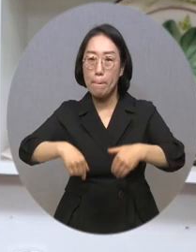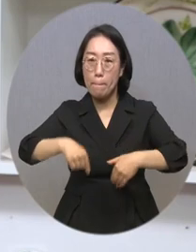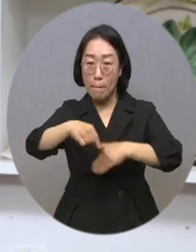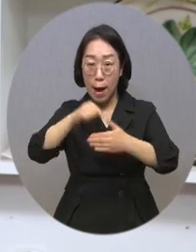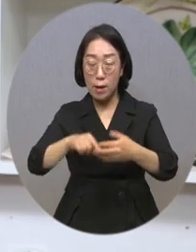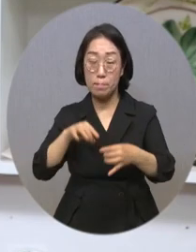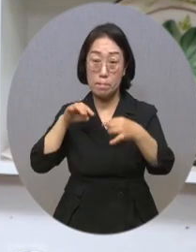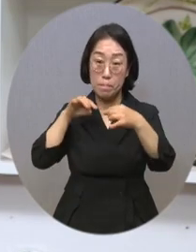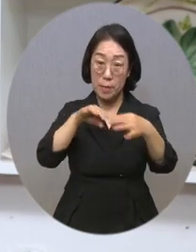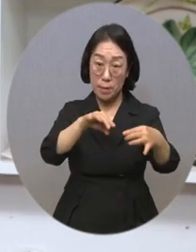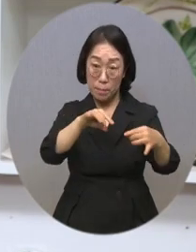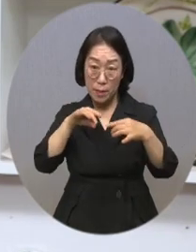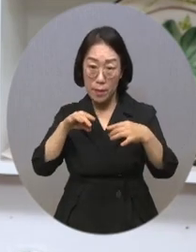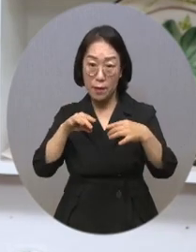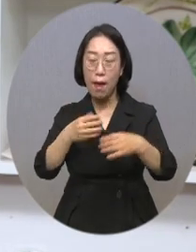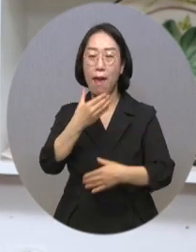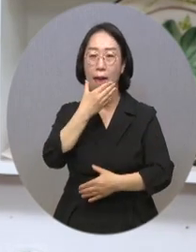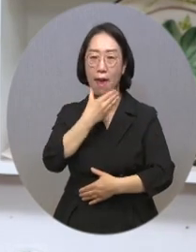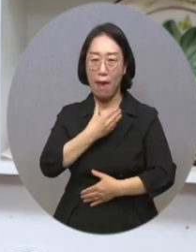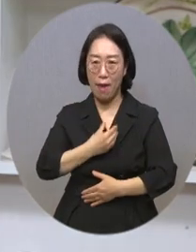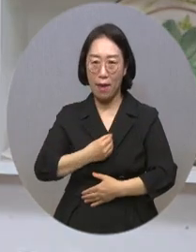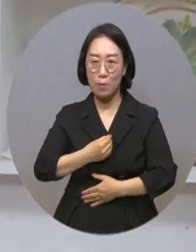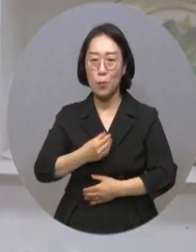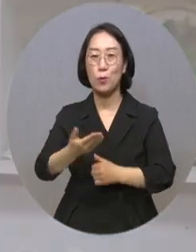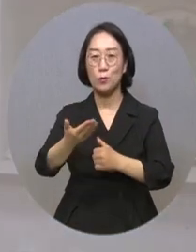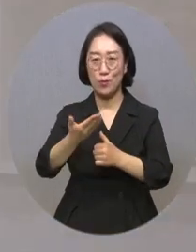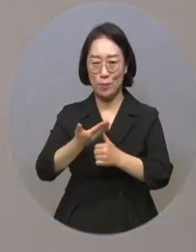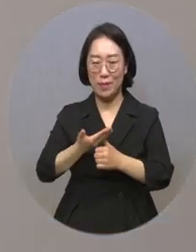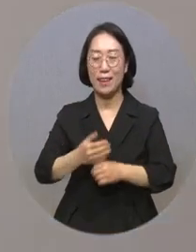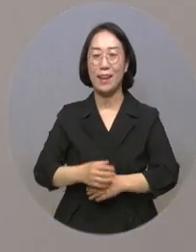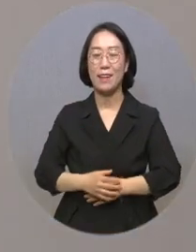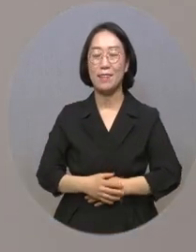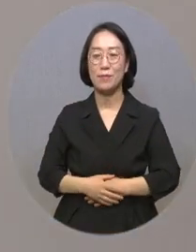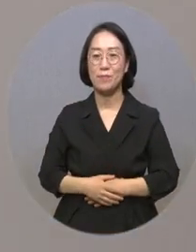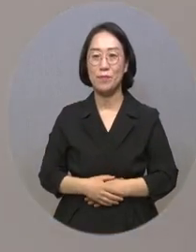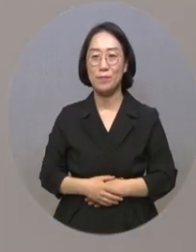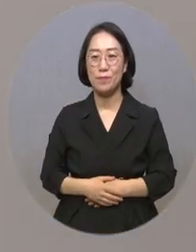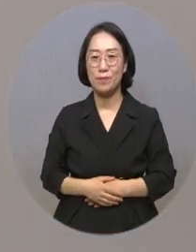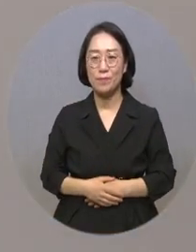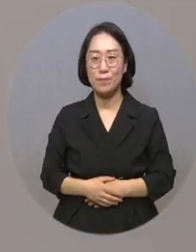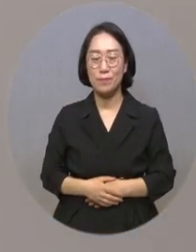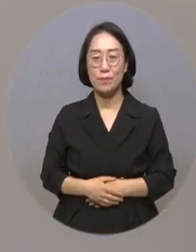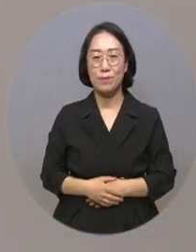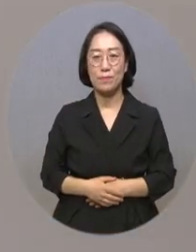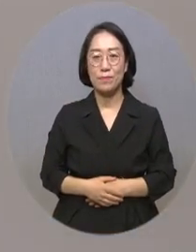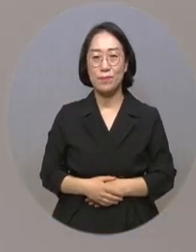느껴져 행복을 전해주고 있습니다. 복지TV 뉴스 이소영입니다.